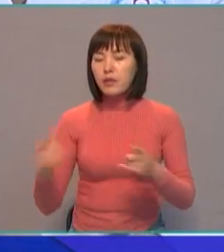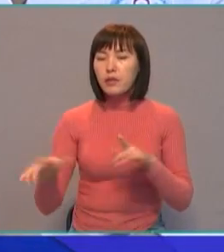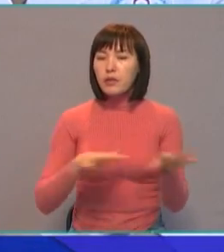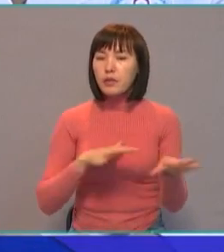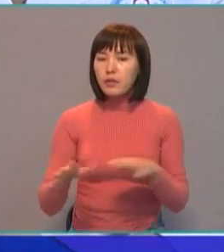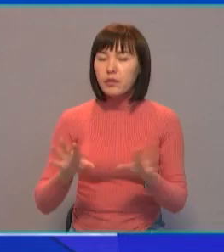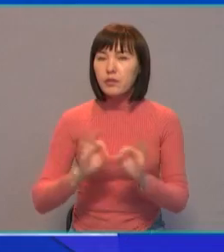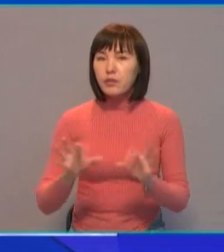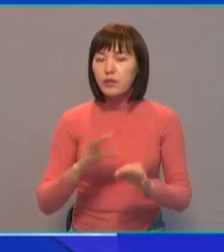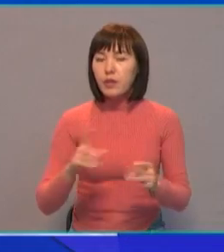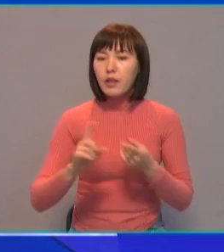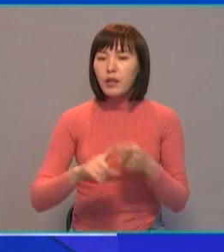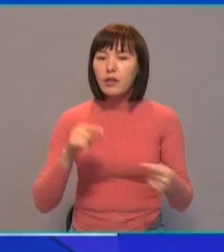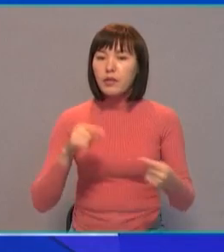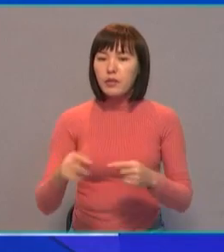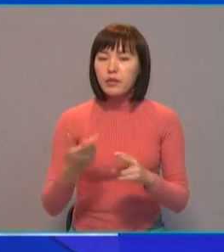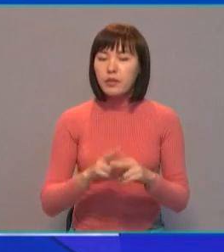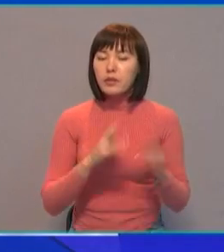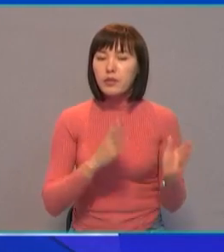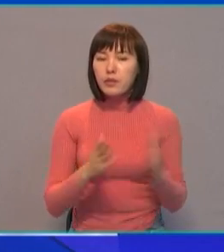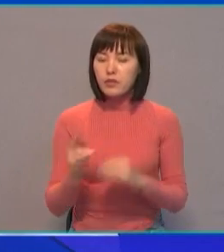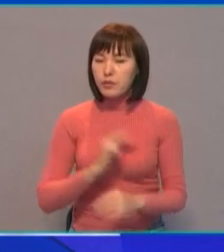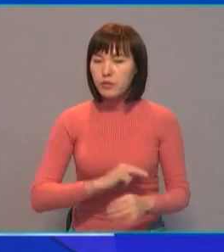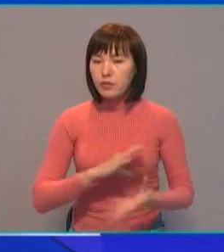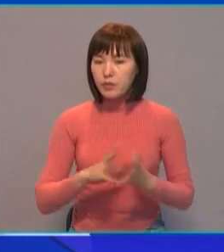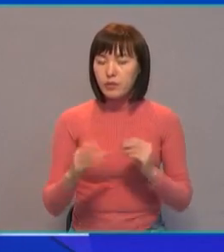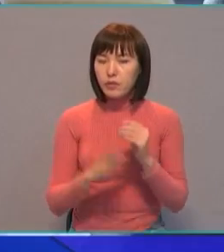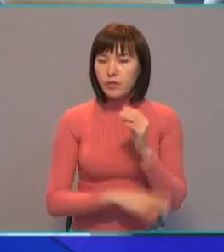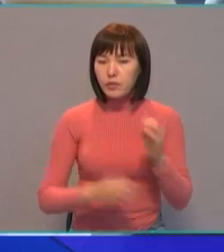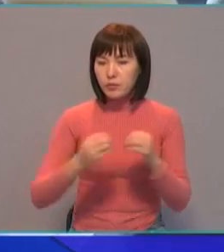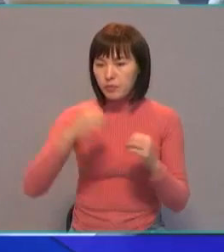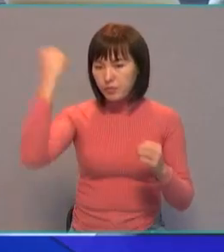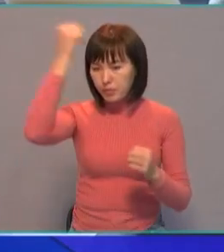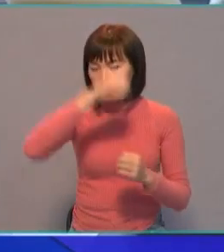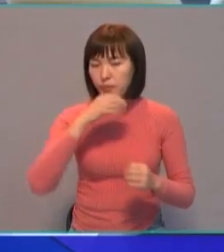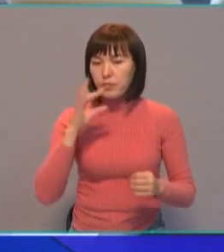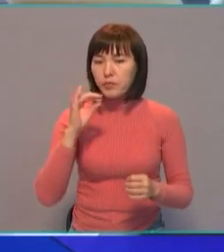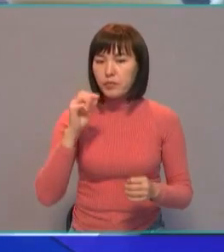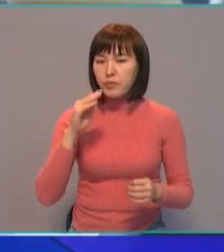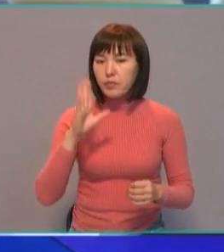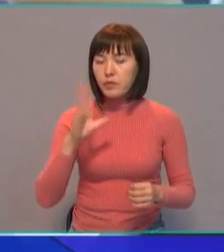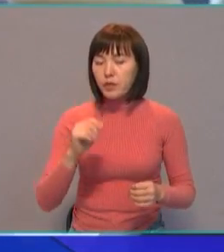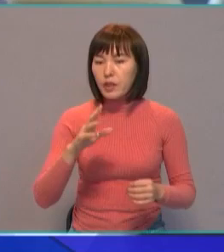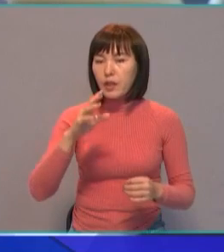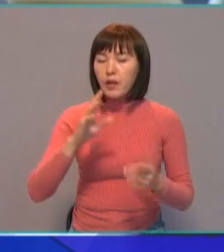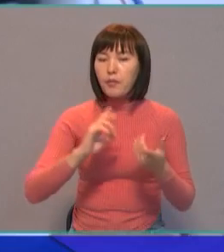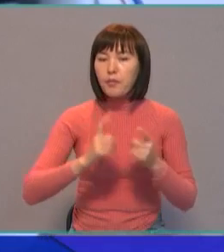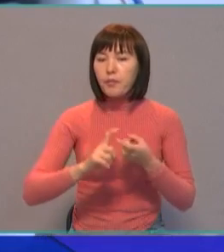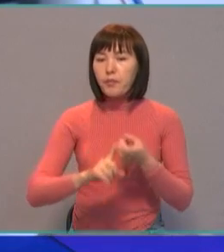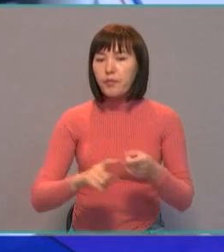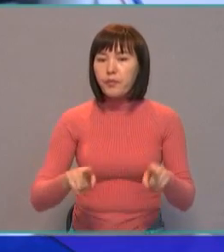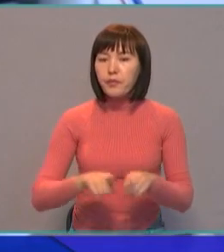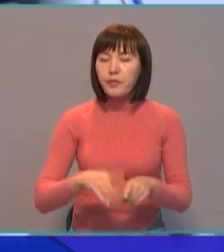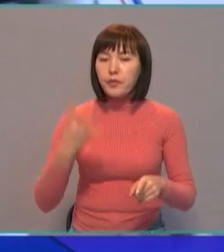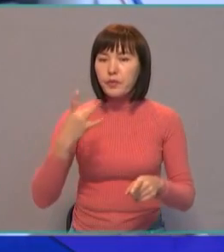шараларын түсіндіруде. Індетке қарсы жүргізілген жүйелі жұмыстың нәтижесіне соңғы 10 жылдықта АИТВ инфекциясының анадан балаға берілу